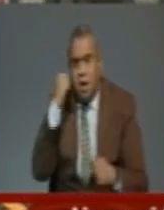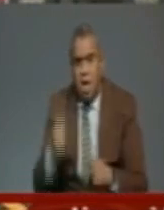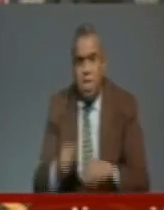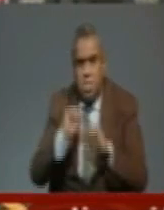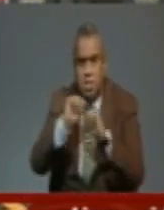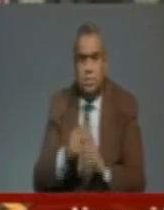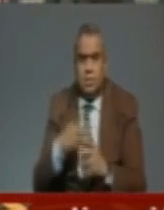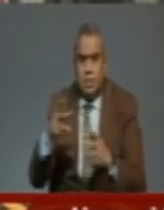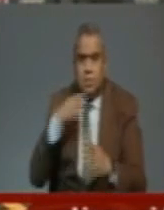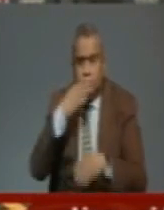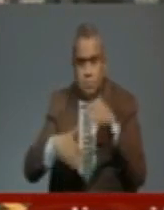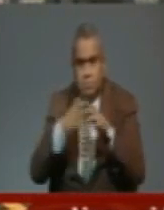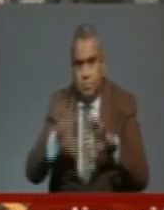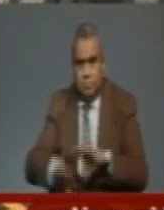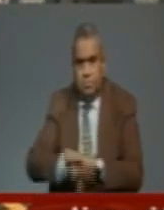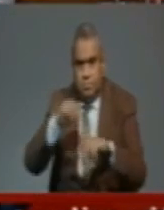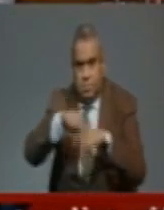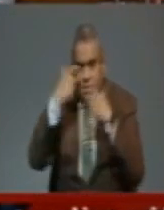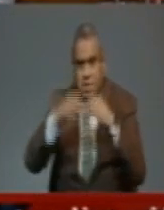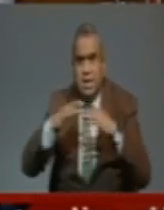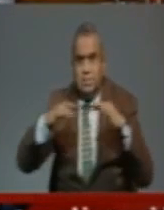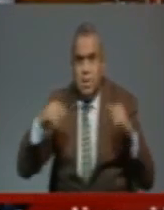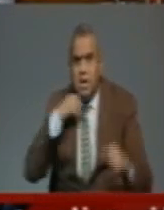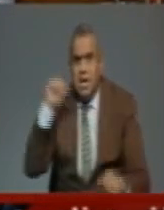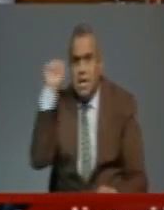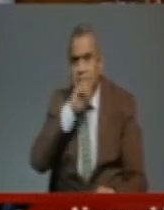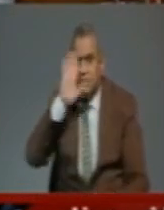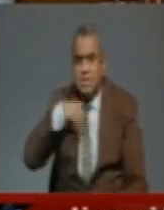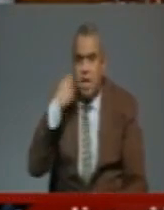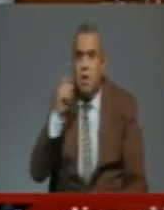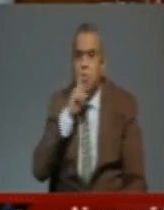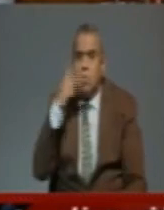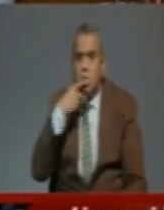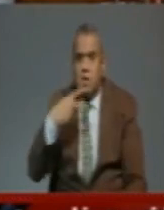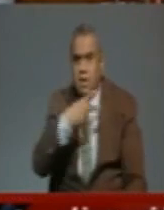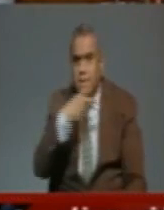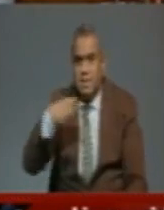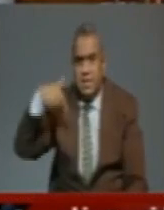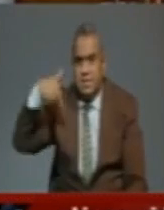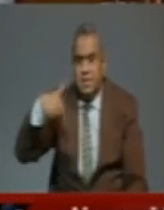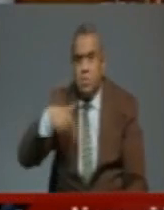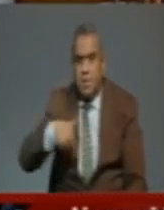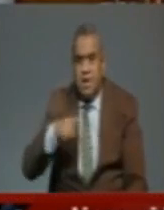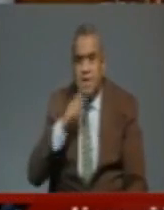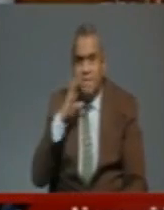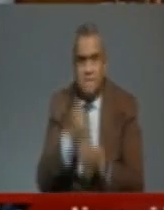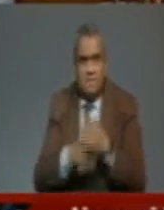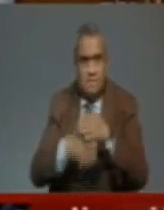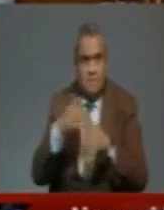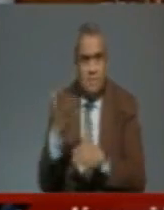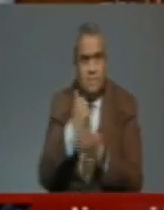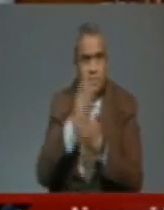تم انشاء وتطوير ميناء السلوم البري على مساحه 286 فدان، ويعتبر ميناء